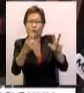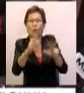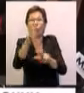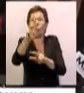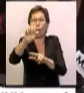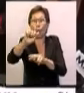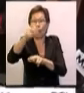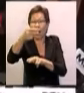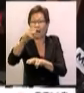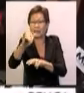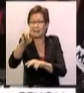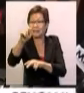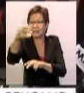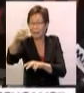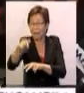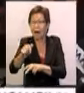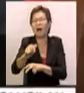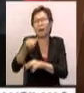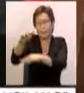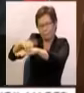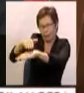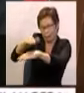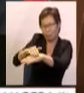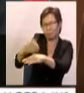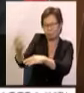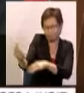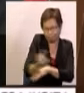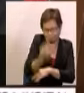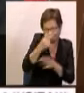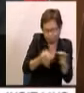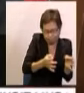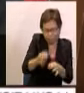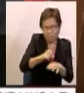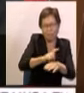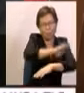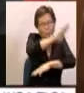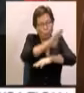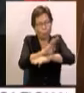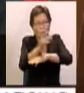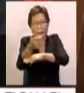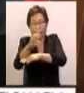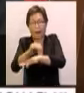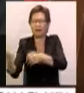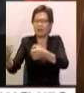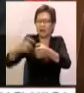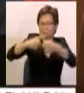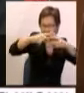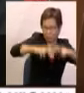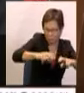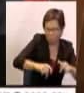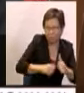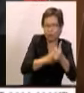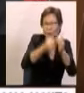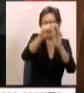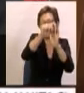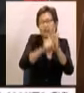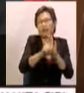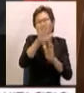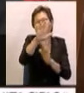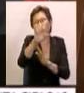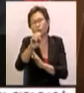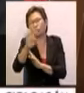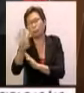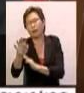antara 9 individu yang dipanggil untuk memberikan keterangan di Bukit Aman. Ia berkaitan siasatan mengikut Seksyen